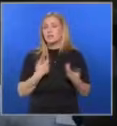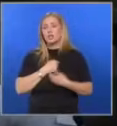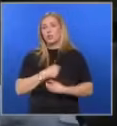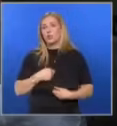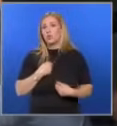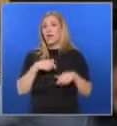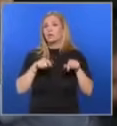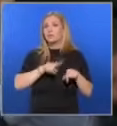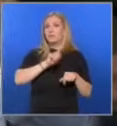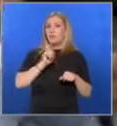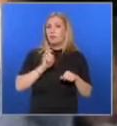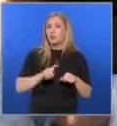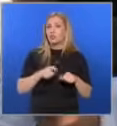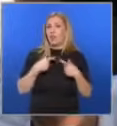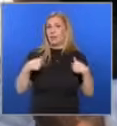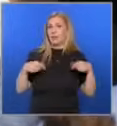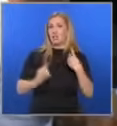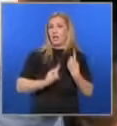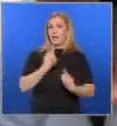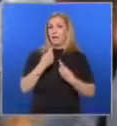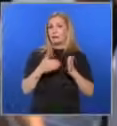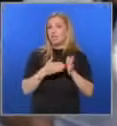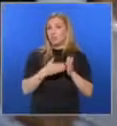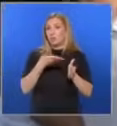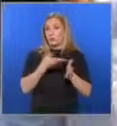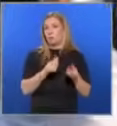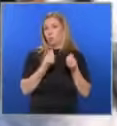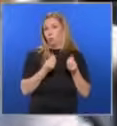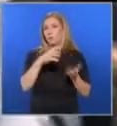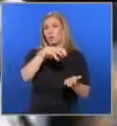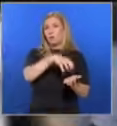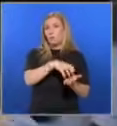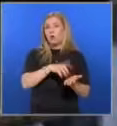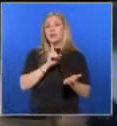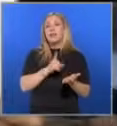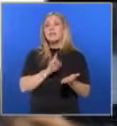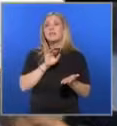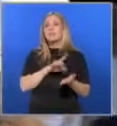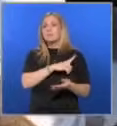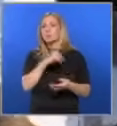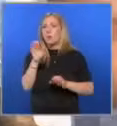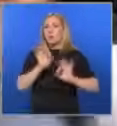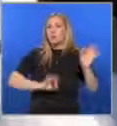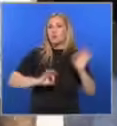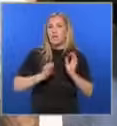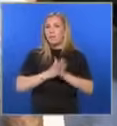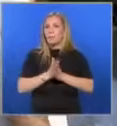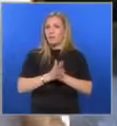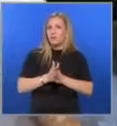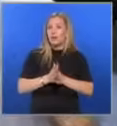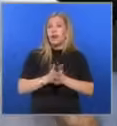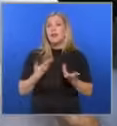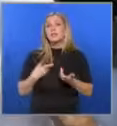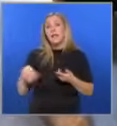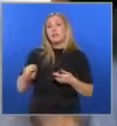труден. Тук става въпрос, че ние ще играем срещу един добър отбор и трябва да бъдем на 100% мотивирани. Те